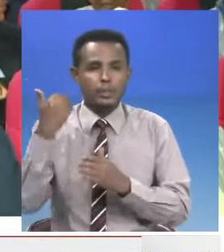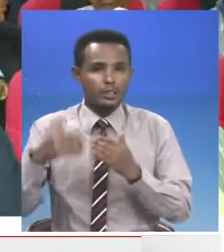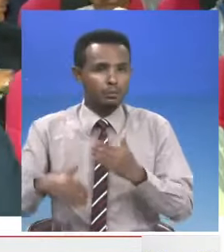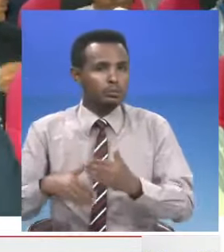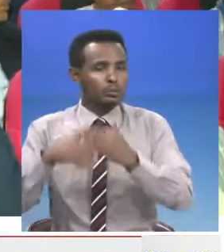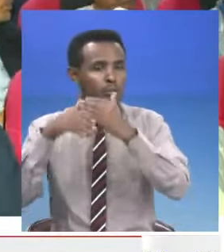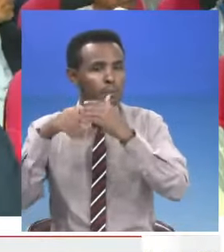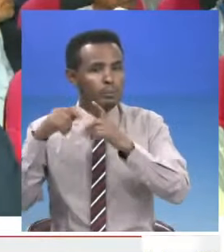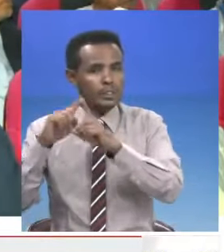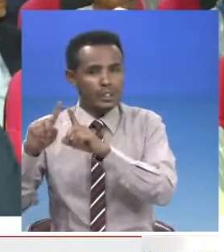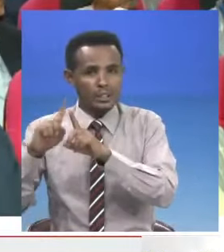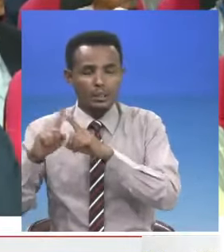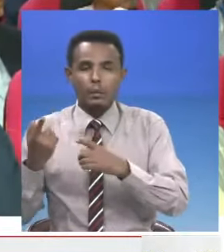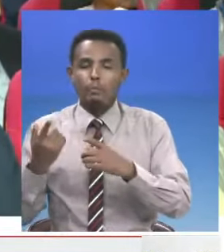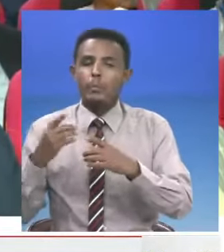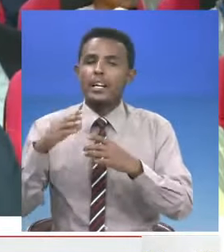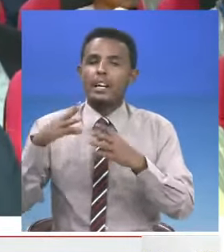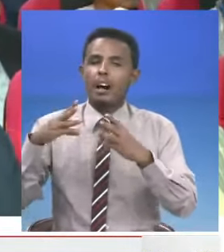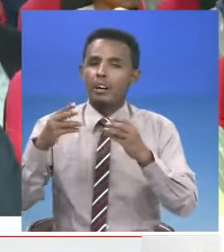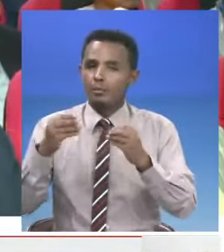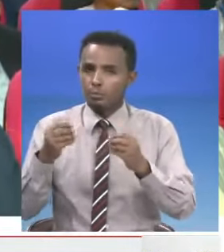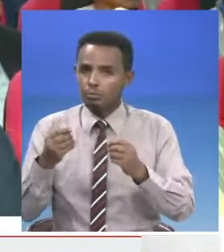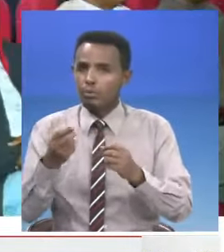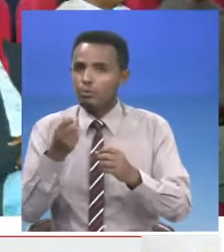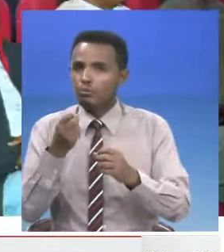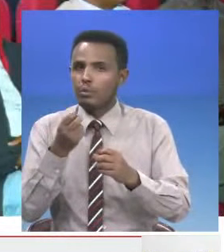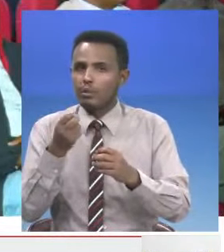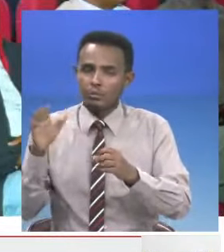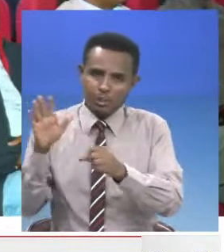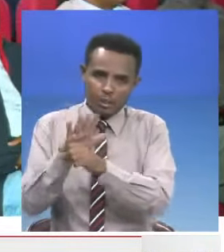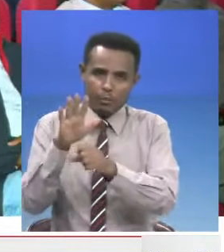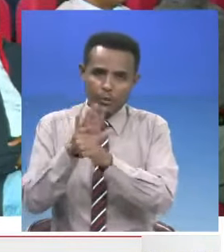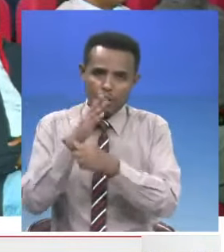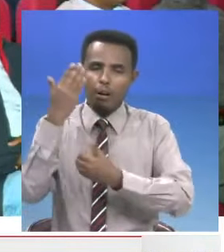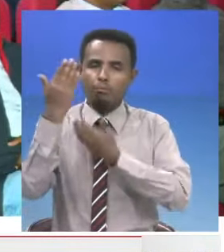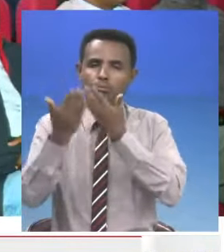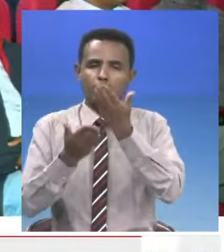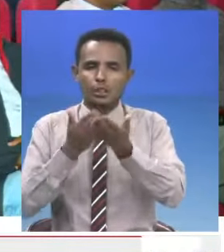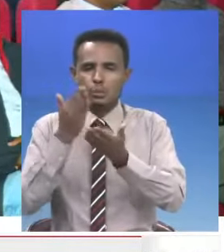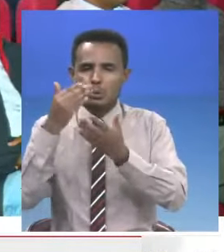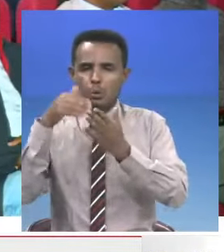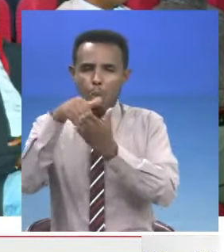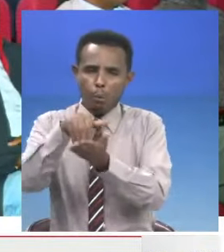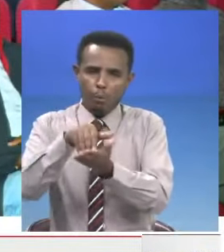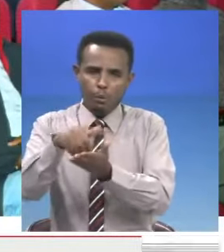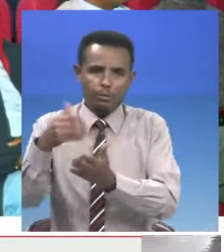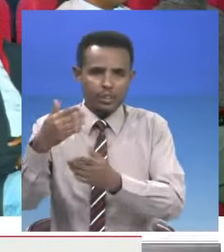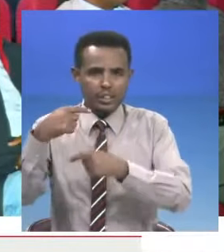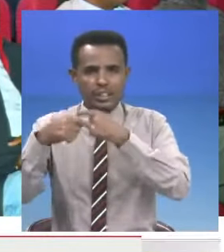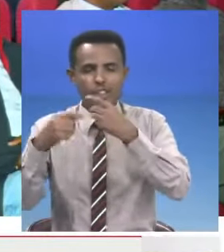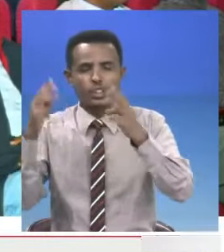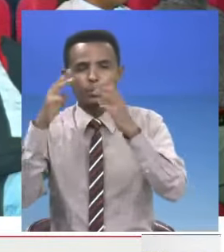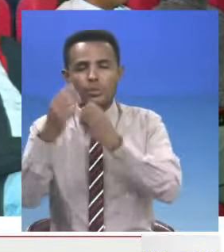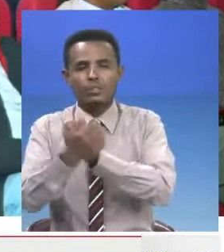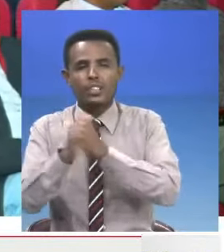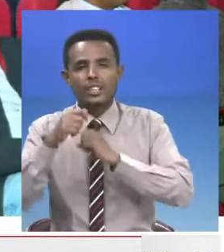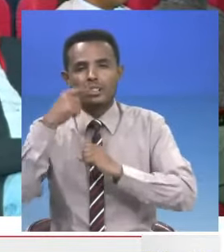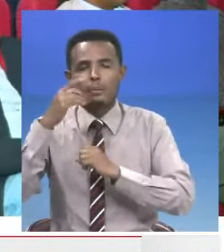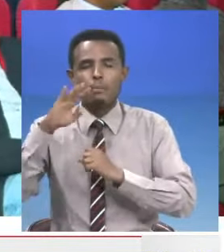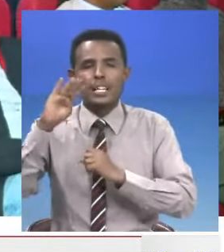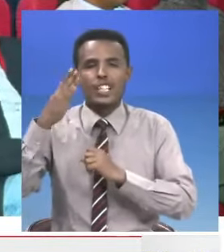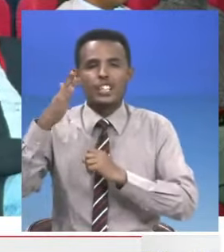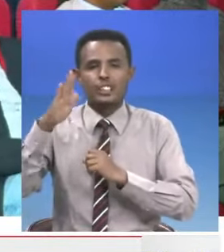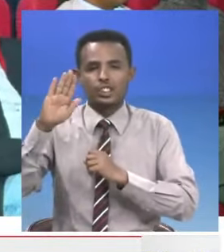በተለያየ መንገድ በደለል እየተሞላ አገልግሎቱም ከጊዜ ወደ ጊዜ እየተዳከመ ነው የሄደው። ችግሩን ይፈታል የተባለው የመገጭ